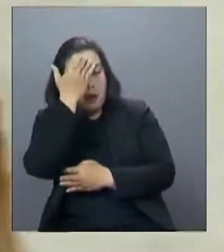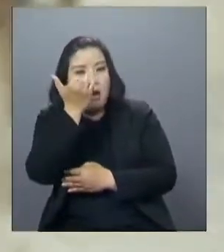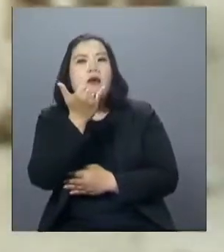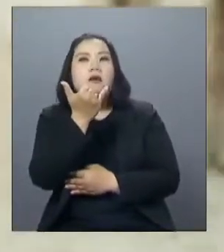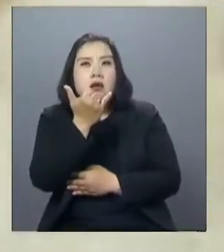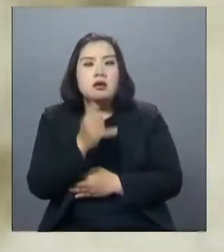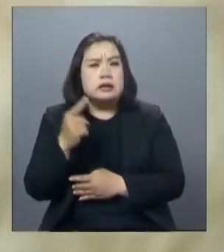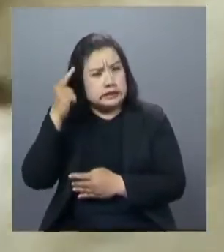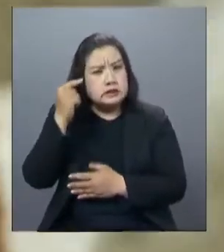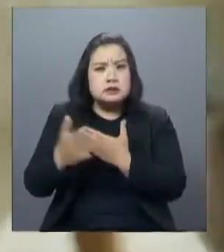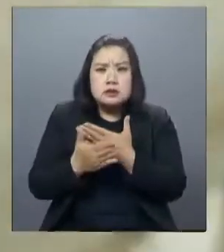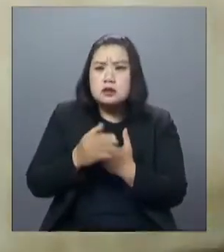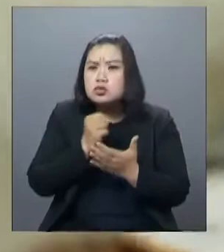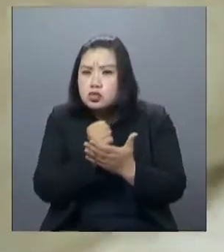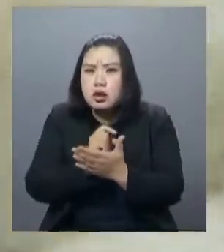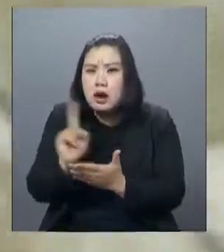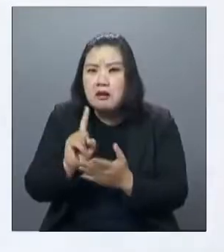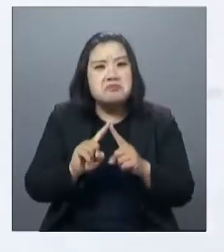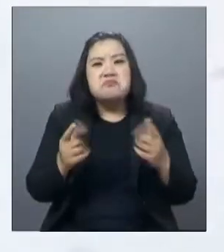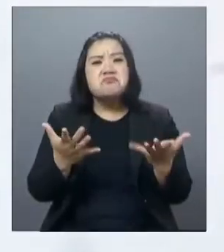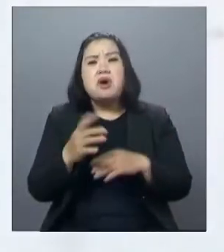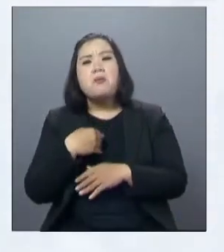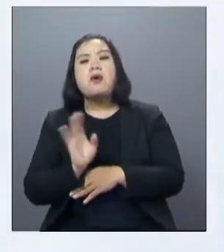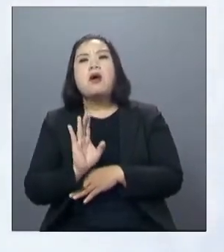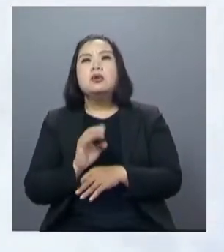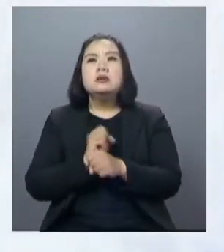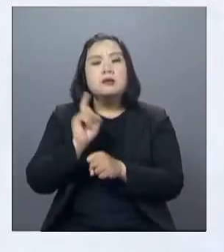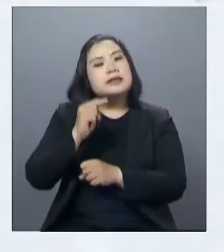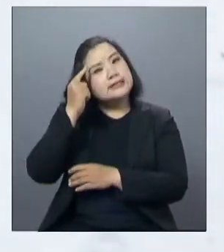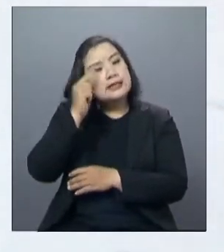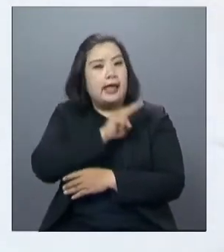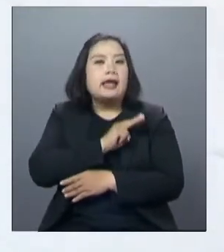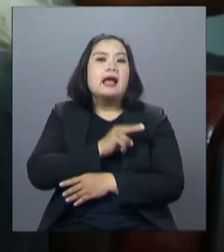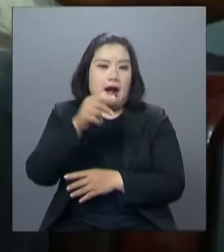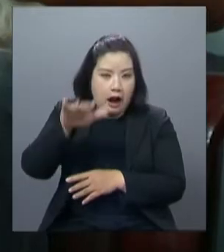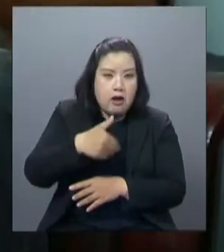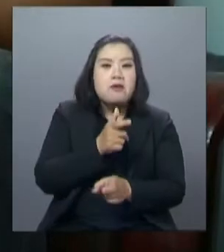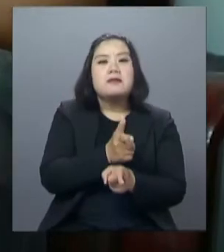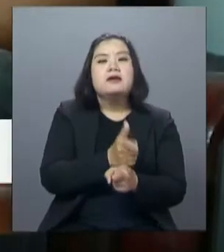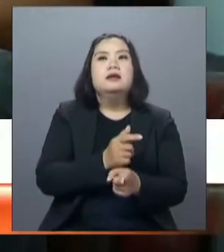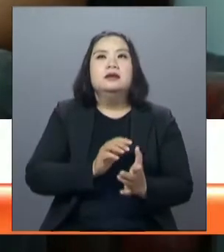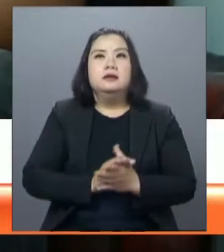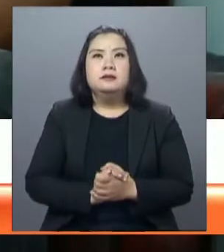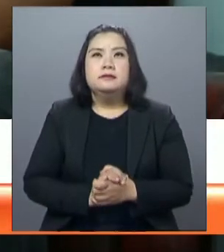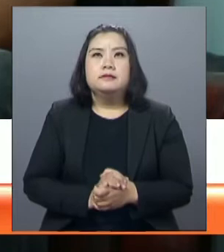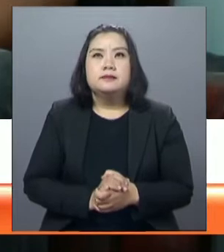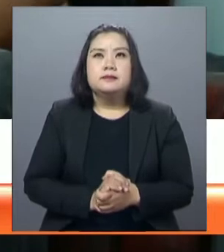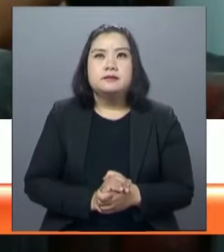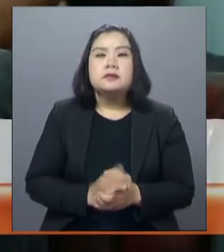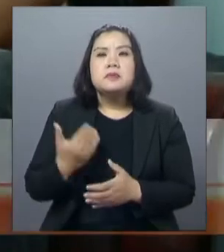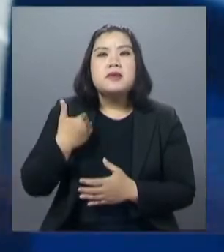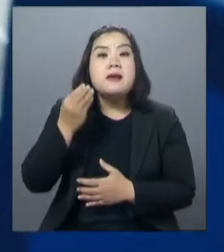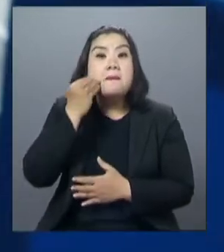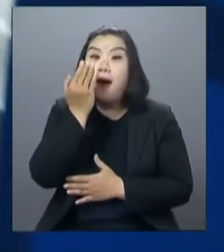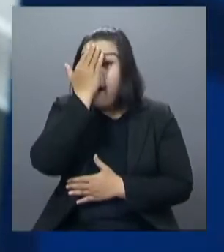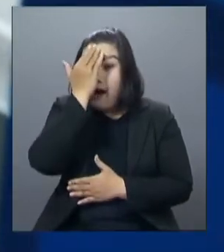าแต่ก็ไม่มีใครมาเอาก็เลยต้องเลี้ยง พอดีพอวันนั้นมีหมามันนอนที่หน้าบ้านใ